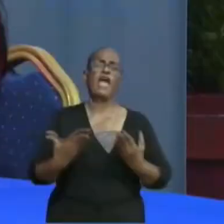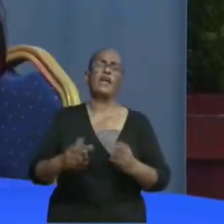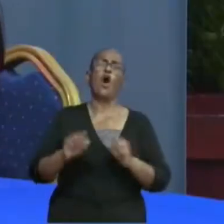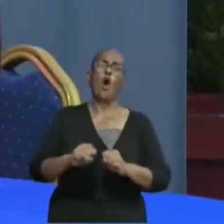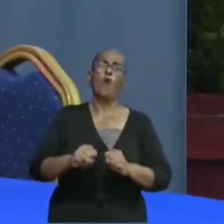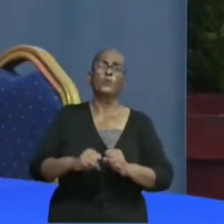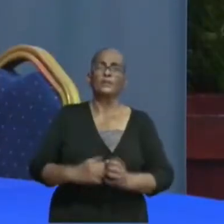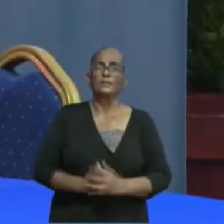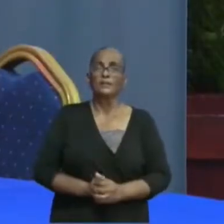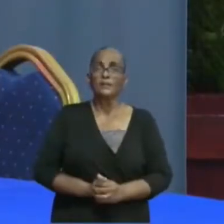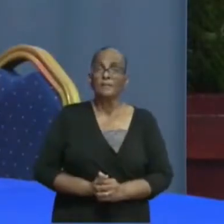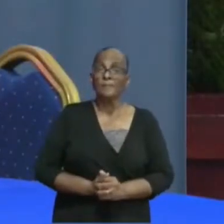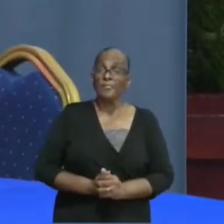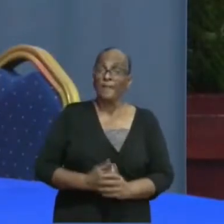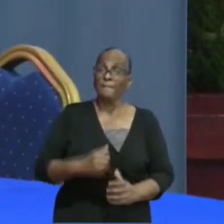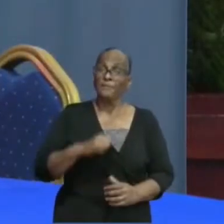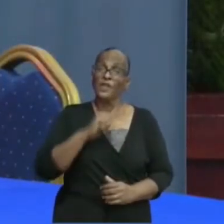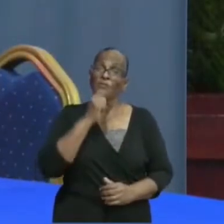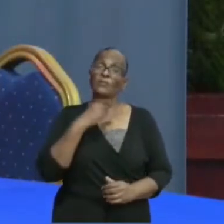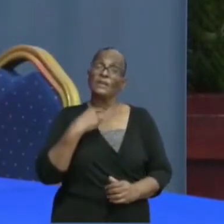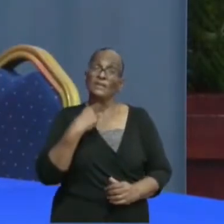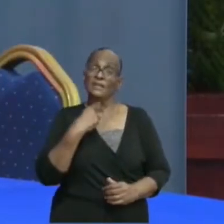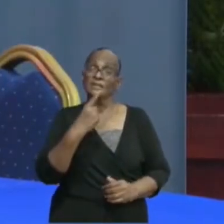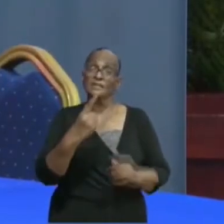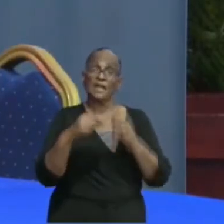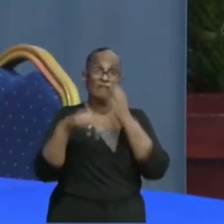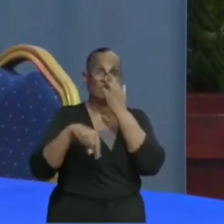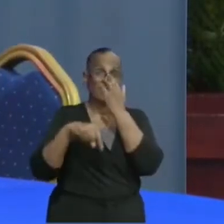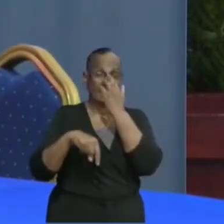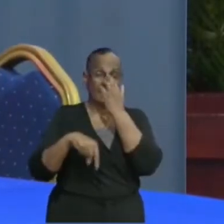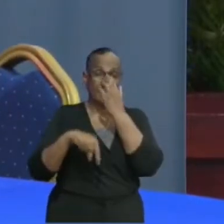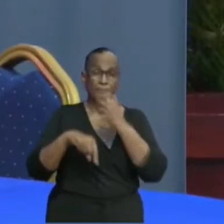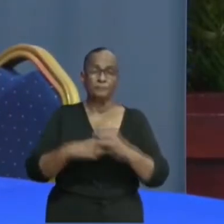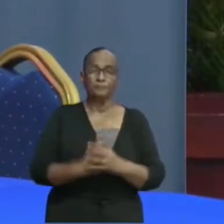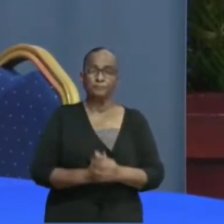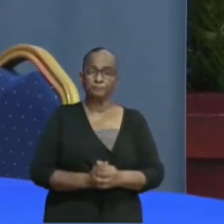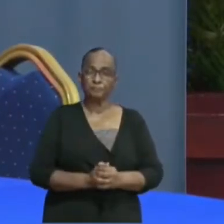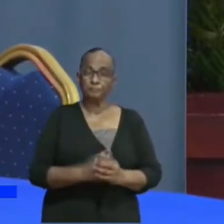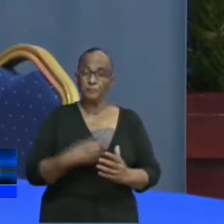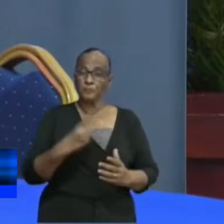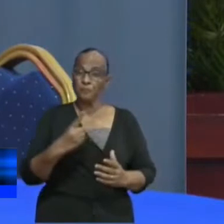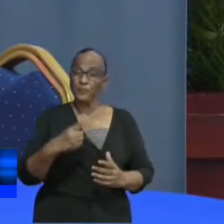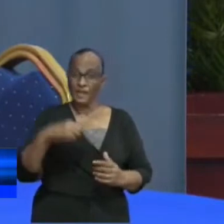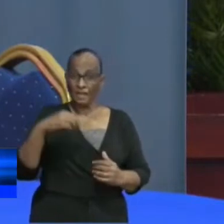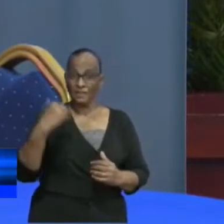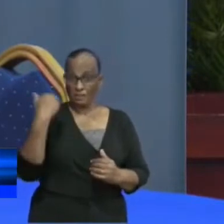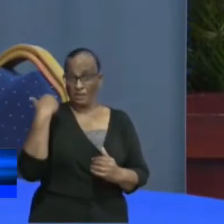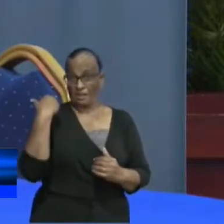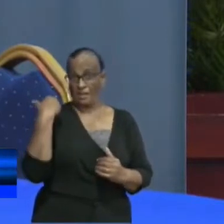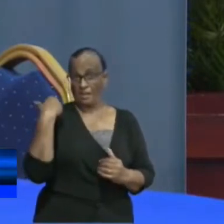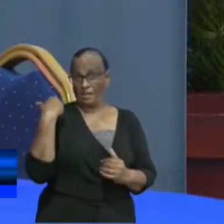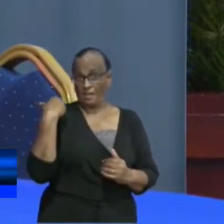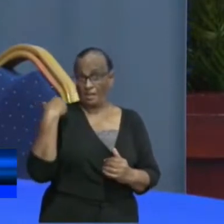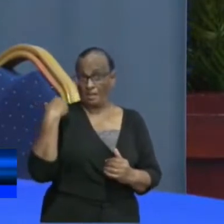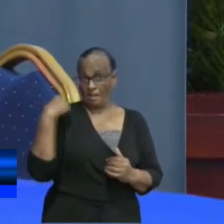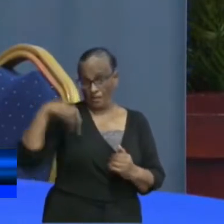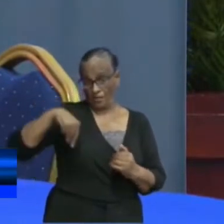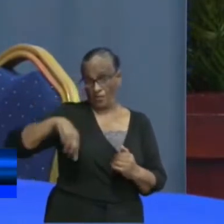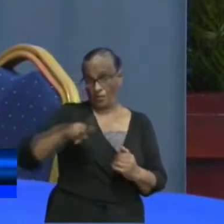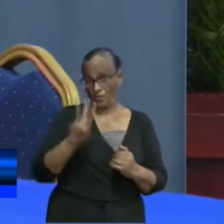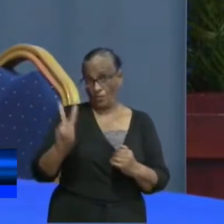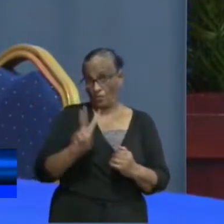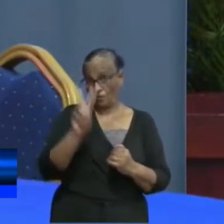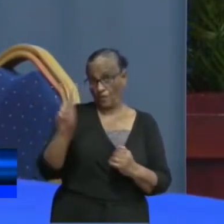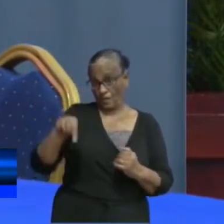coronavirus. Wat ik u verder kan doorgeven voor vandaag is dat we aanstaande vrijdag een